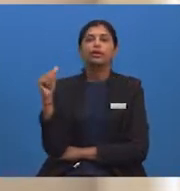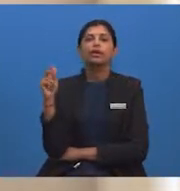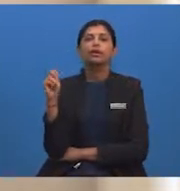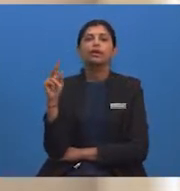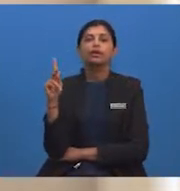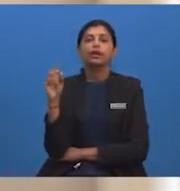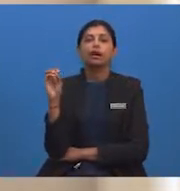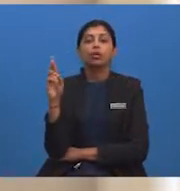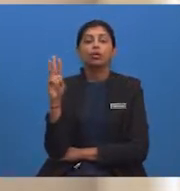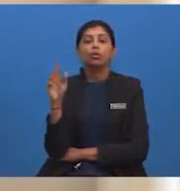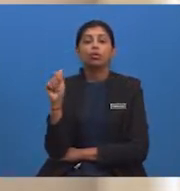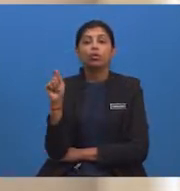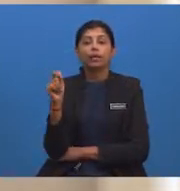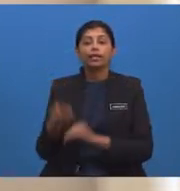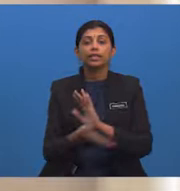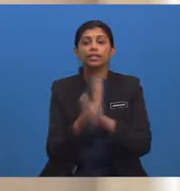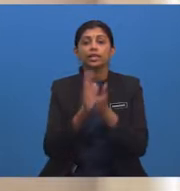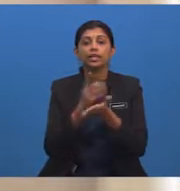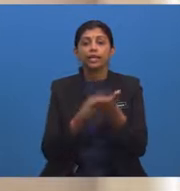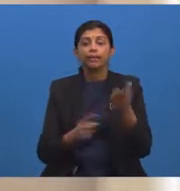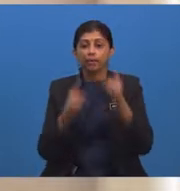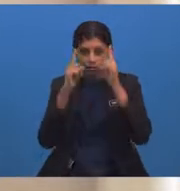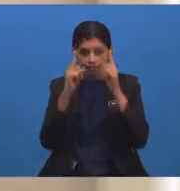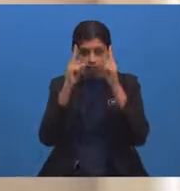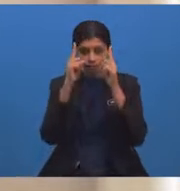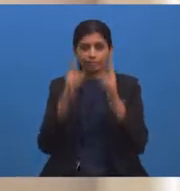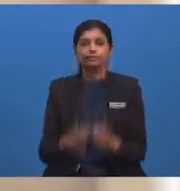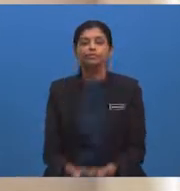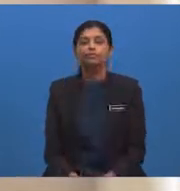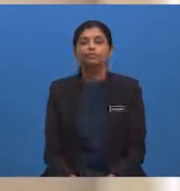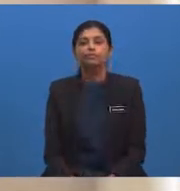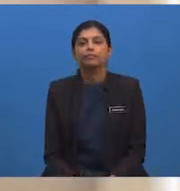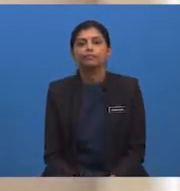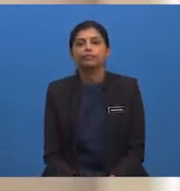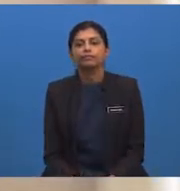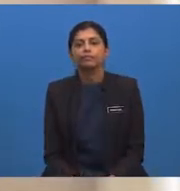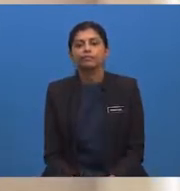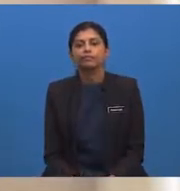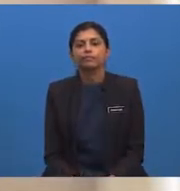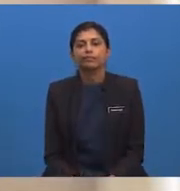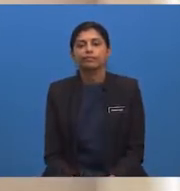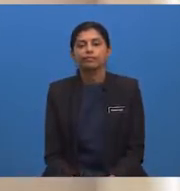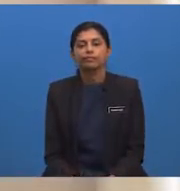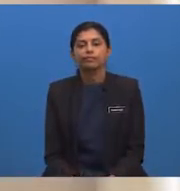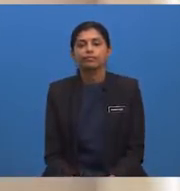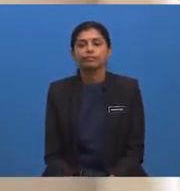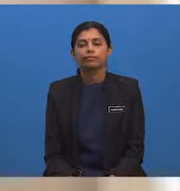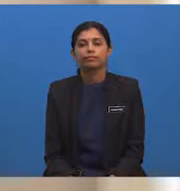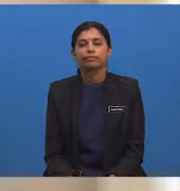sebagai pusat ibadat, tempat pemujaan roh nenek moyang dan pusat penghimpunan para pendeta.